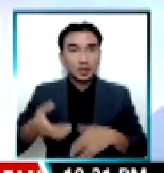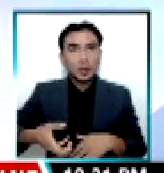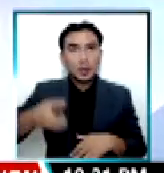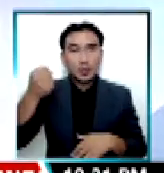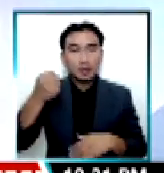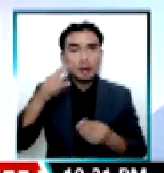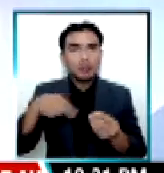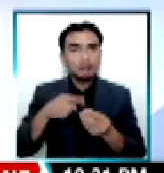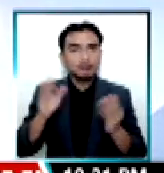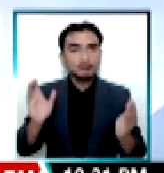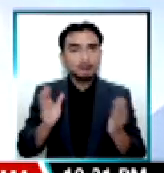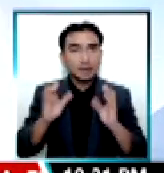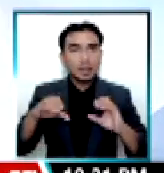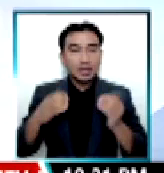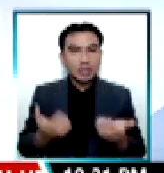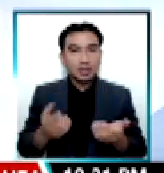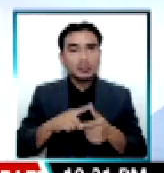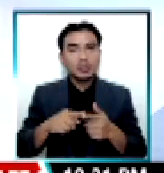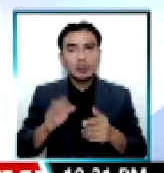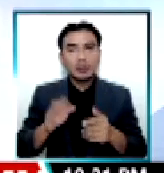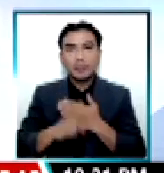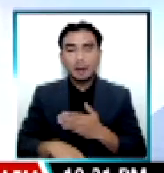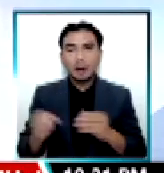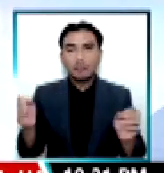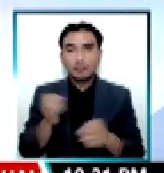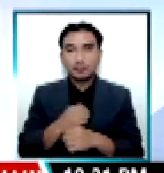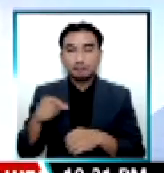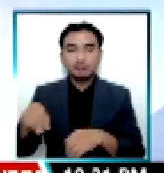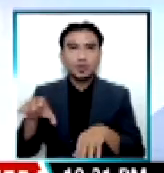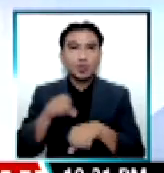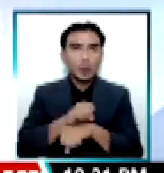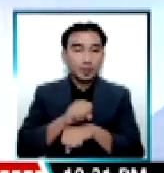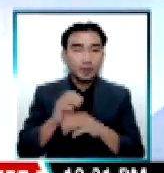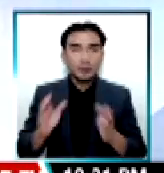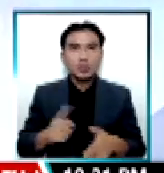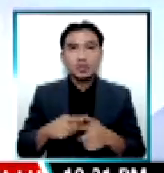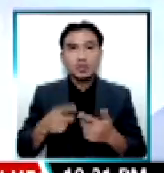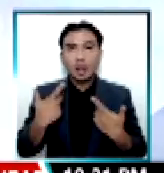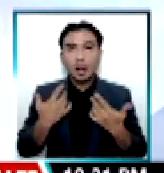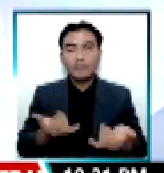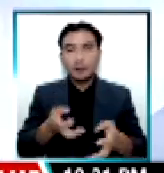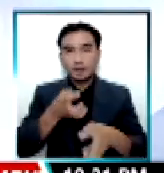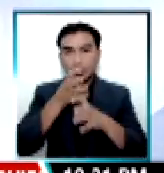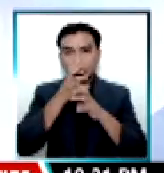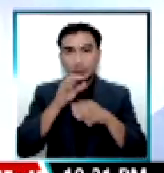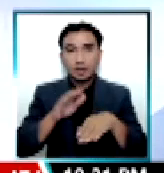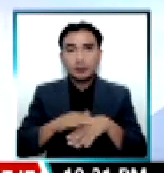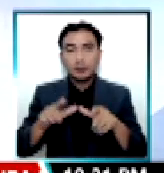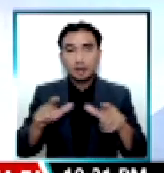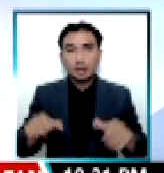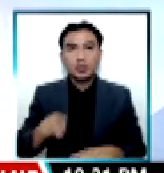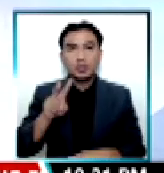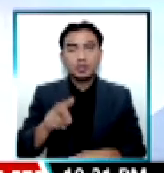classes at pagbabalik opisina ng mga manggagawa. Katumbas na yan ang mga paghihigpit sa ilalim ng Alert Level 2. Tingin naman ng House